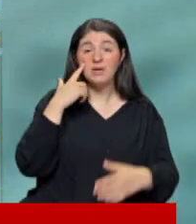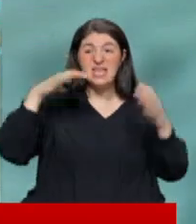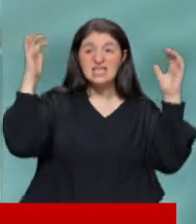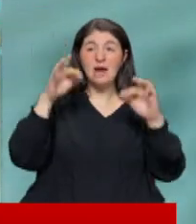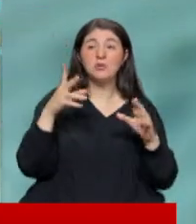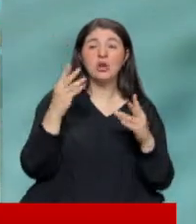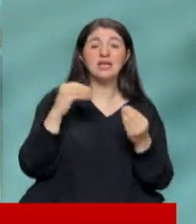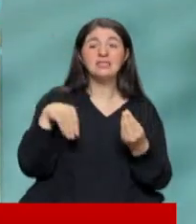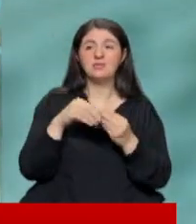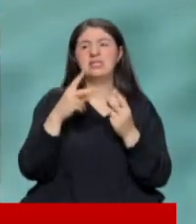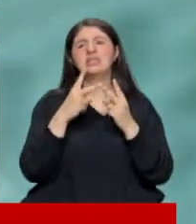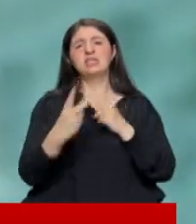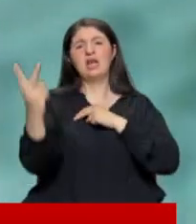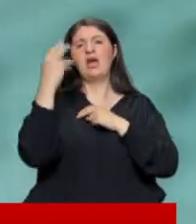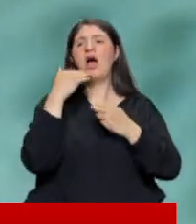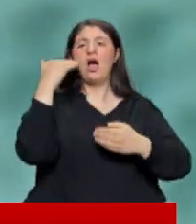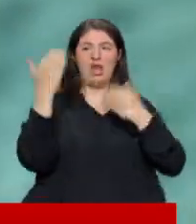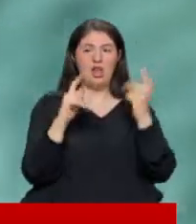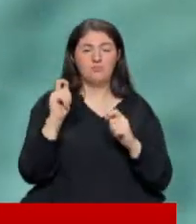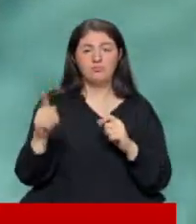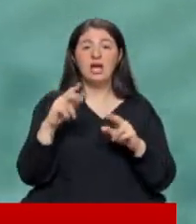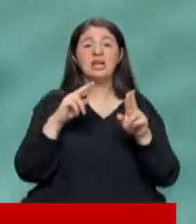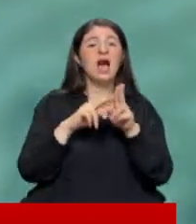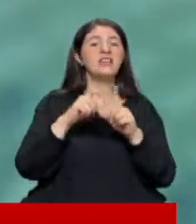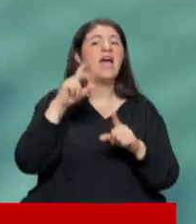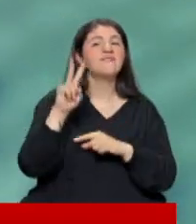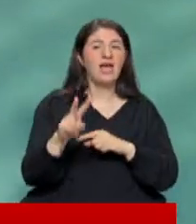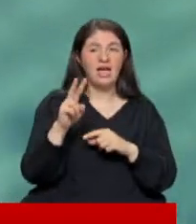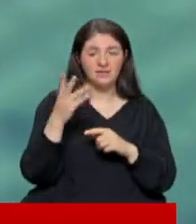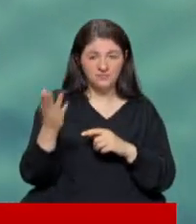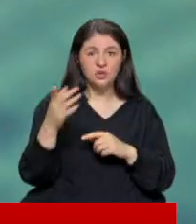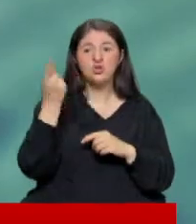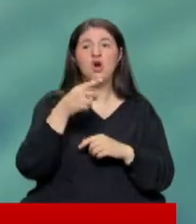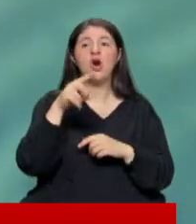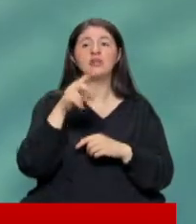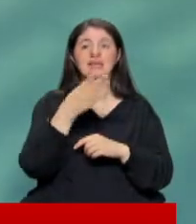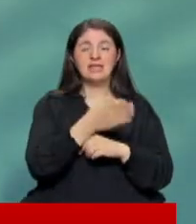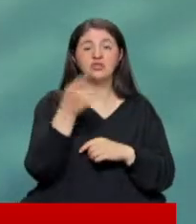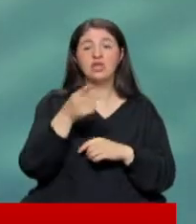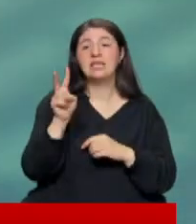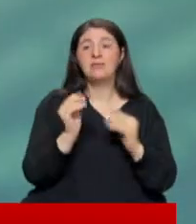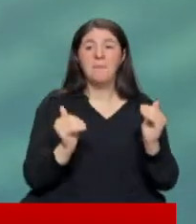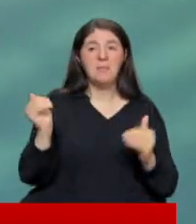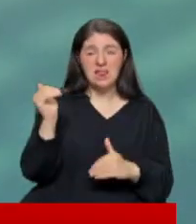yağan zamları sıra sıra listelemiş KDV katma değer vergisi %18’den